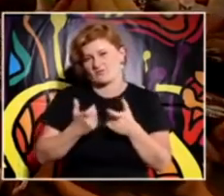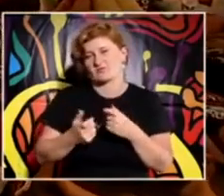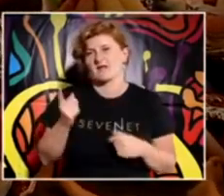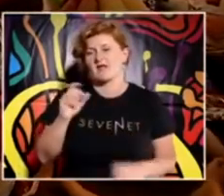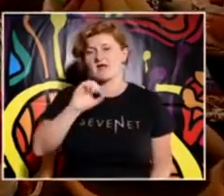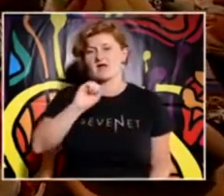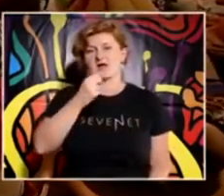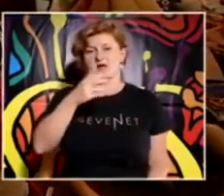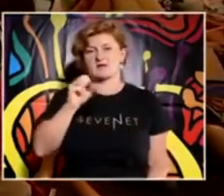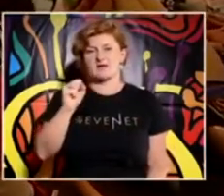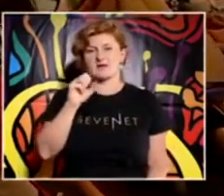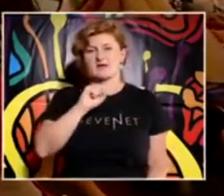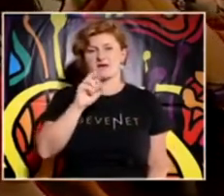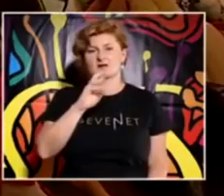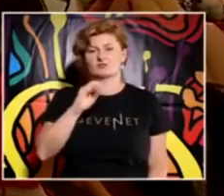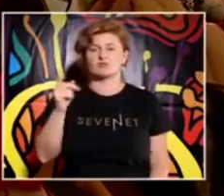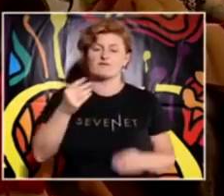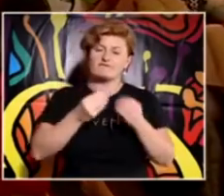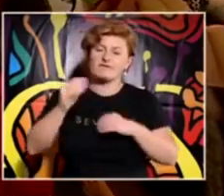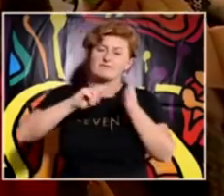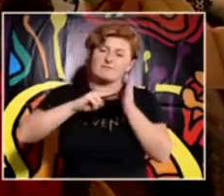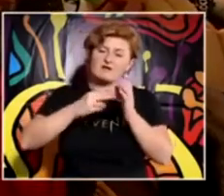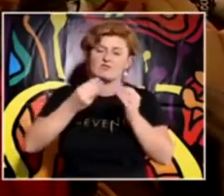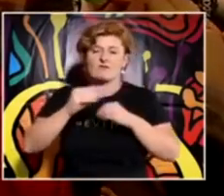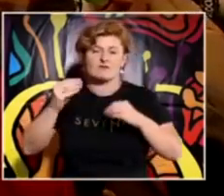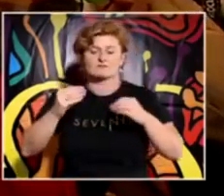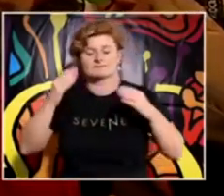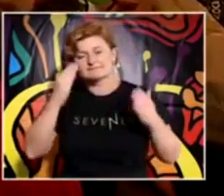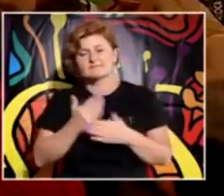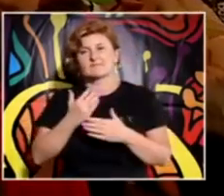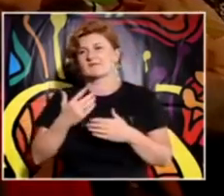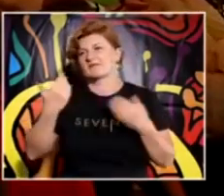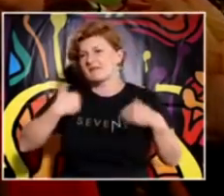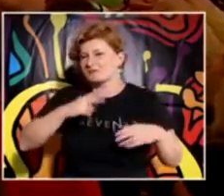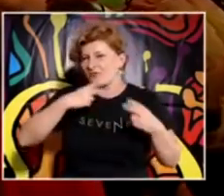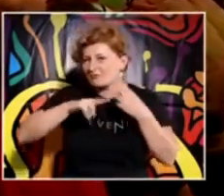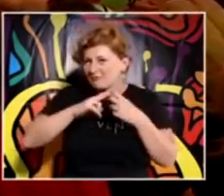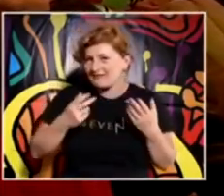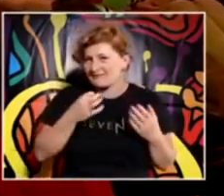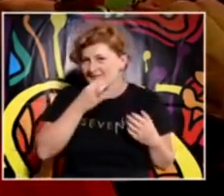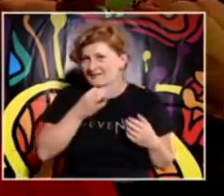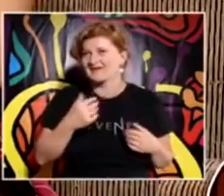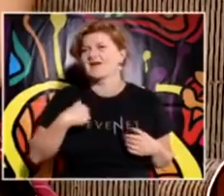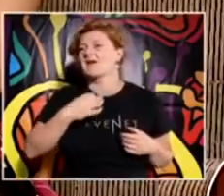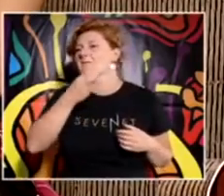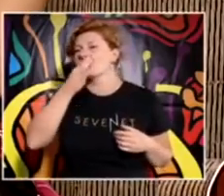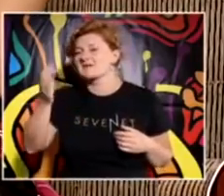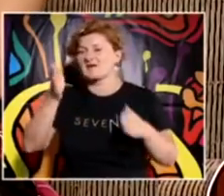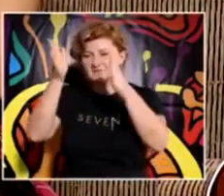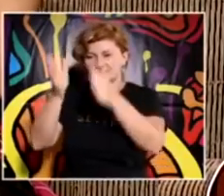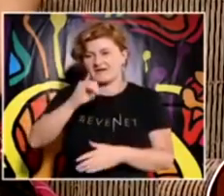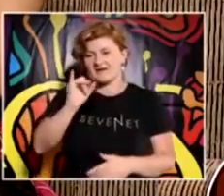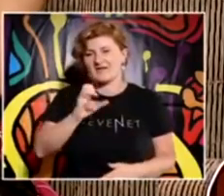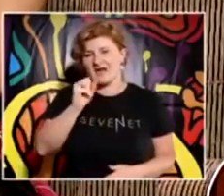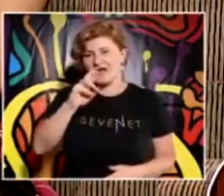przypadku więcej planu, więcej spontanu? Nie chcecie odpowiadać na pytanie? Na twoje pytanie, Jarku, zawsze chcemy odpowiadać. Nie, tak